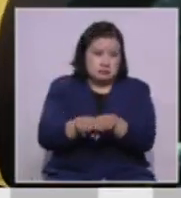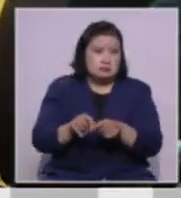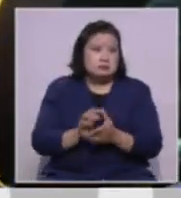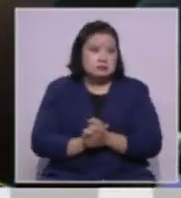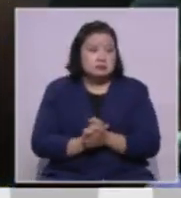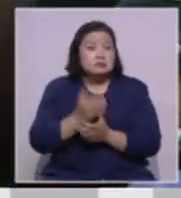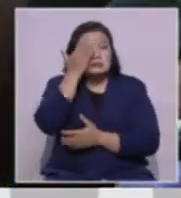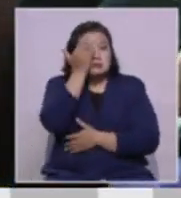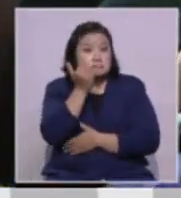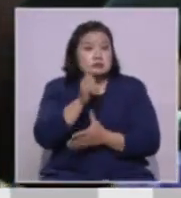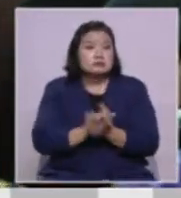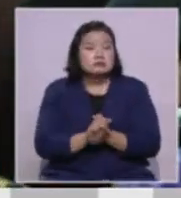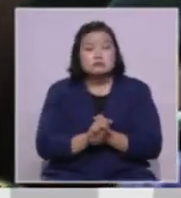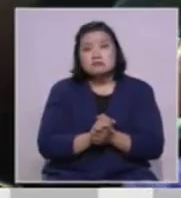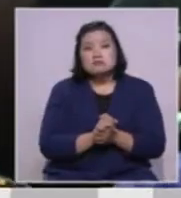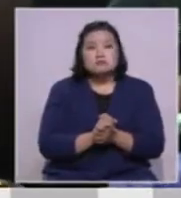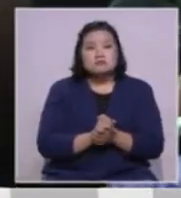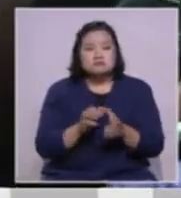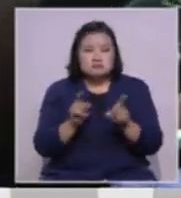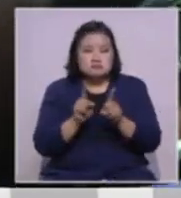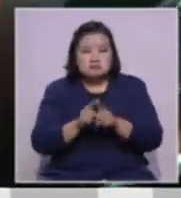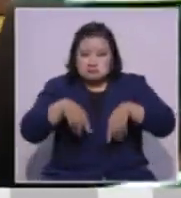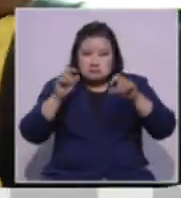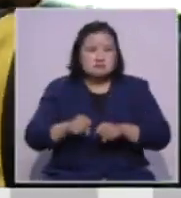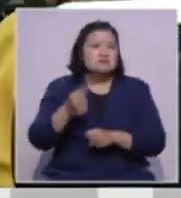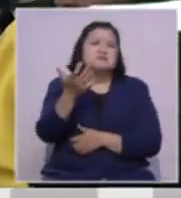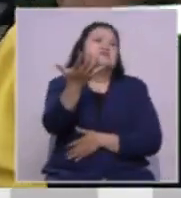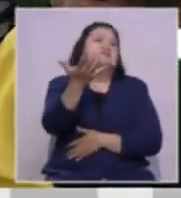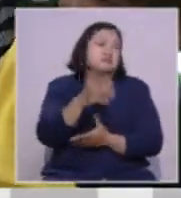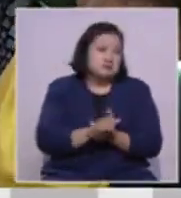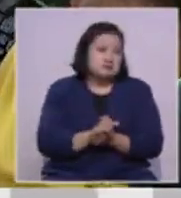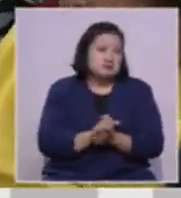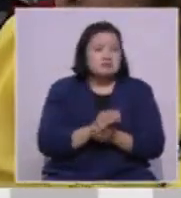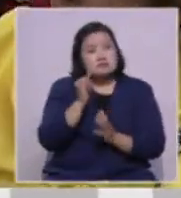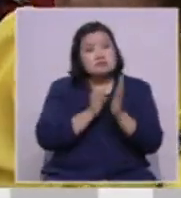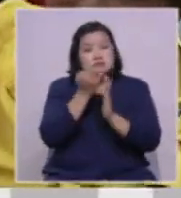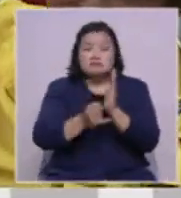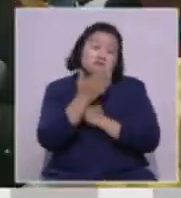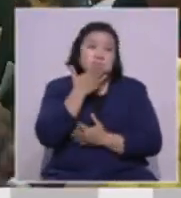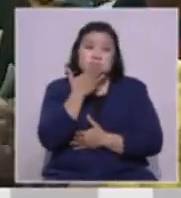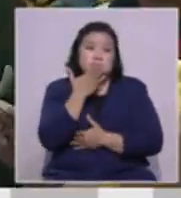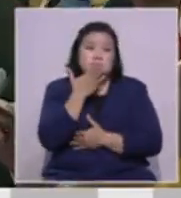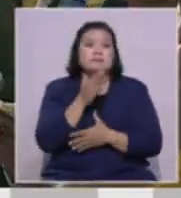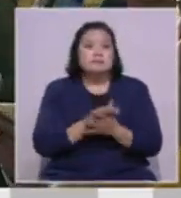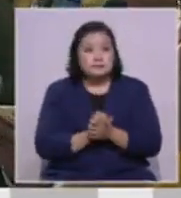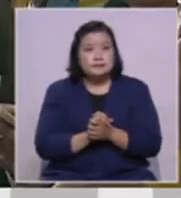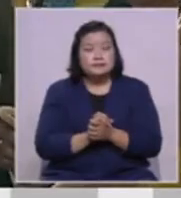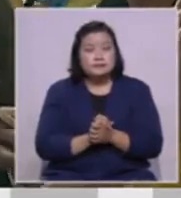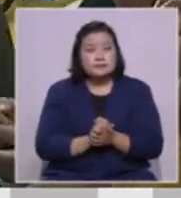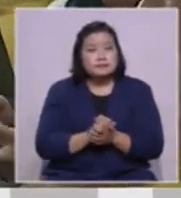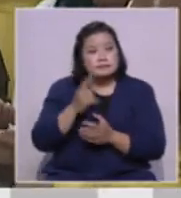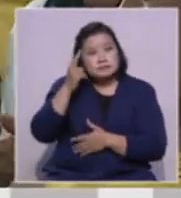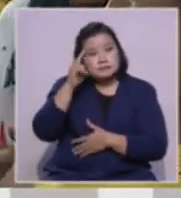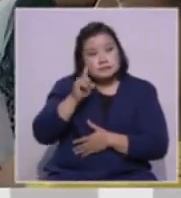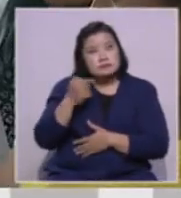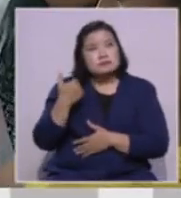พูดง่ายมันก็ไม่สามารถฟันธงได้ครับเ จ๊ใช่ครับ พูดยังไงก็ไม่ผิดนะ แต่ว่าก็ถือว่าเป็นปมเงื่อนซึ่งน่